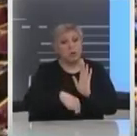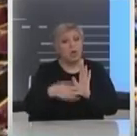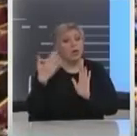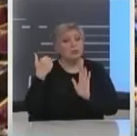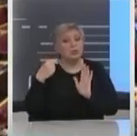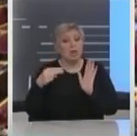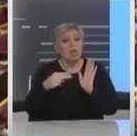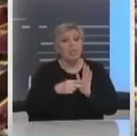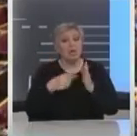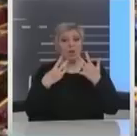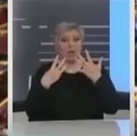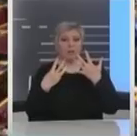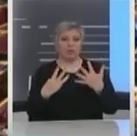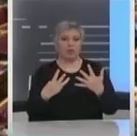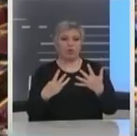2008.